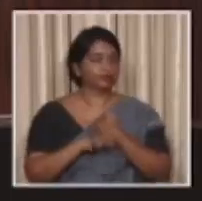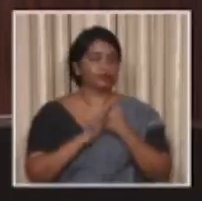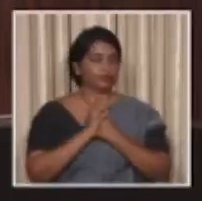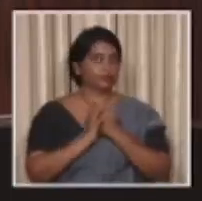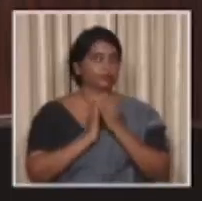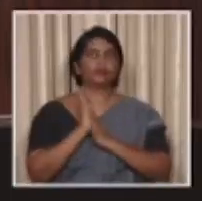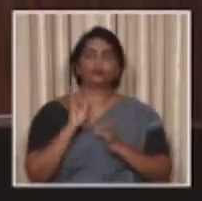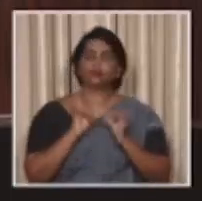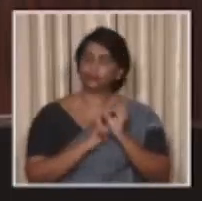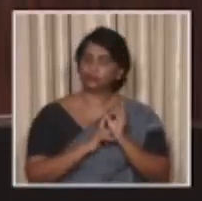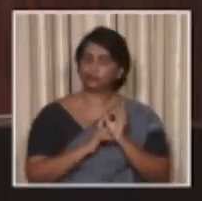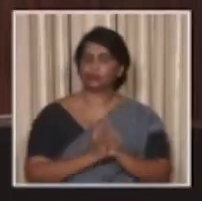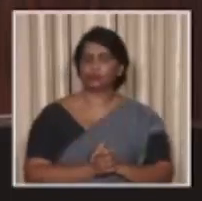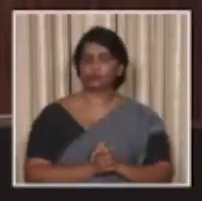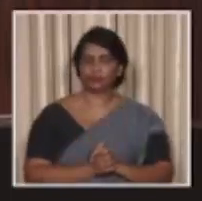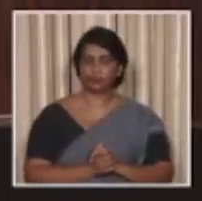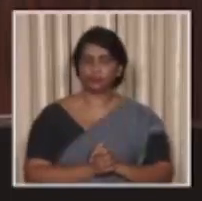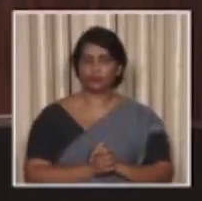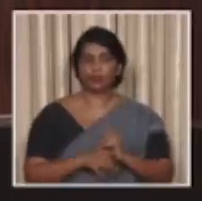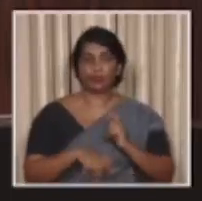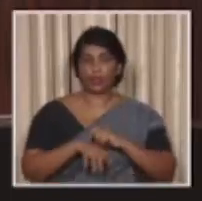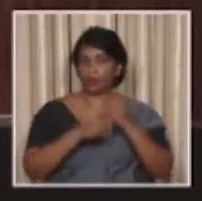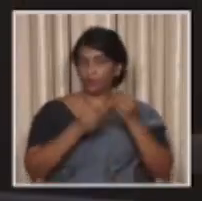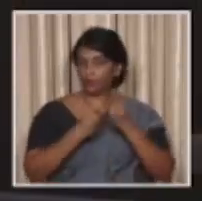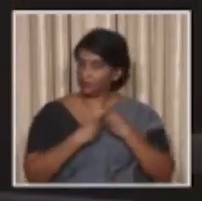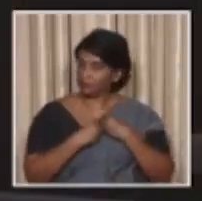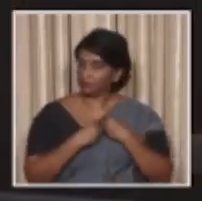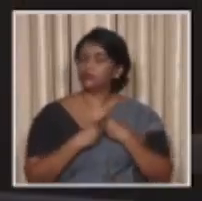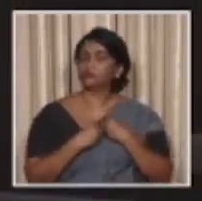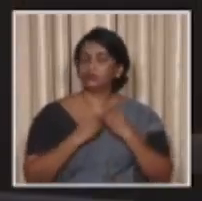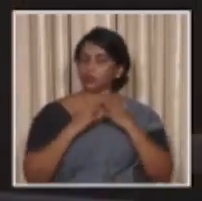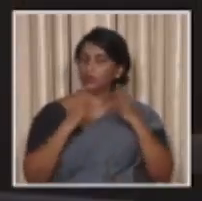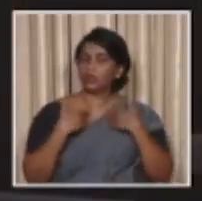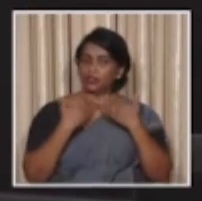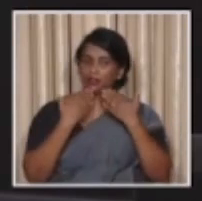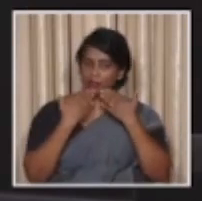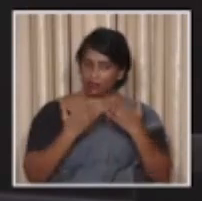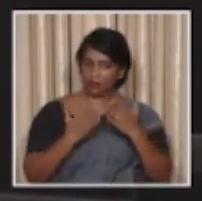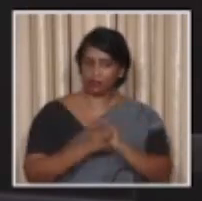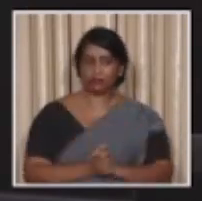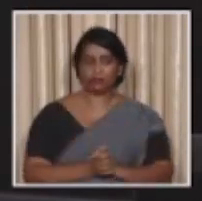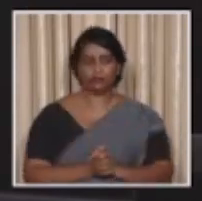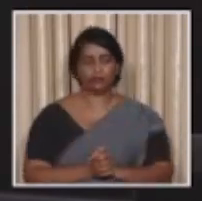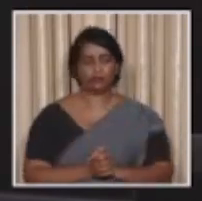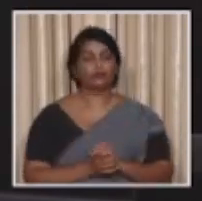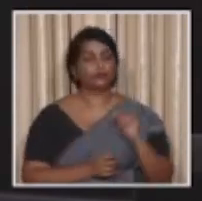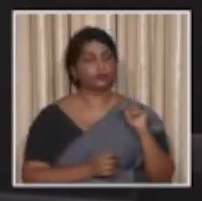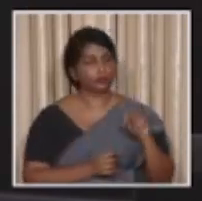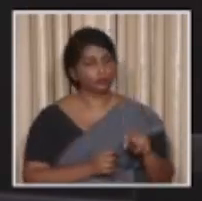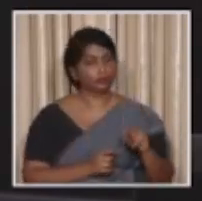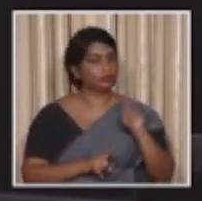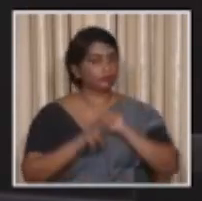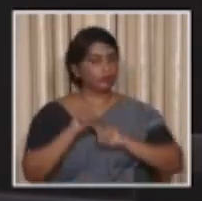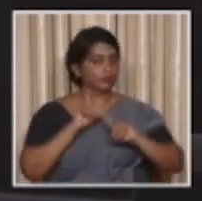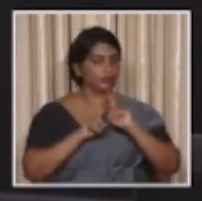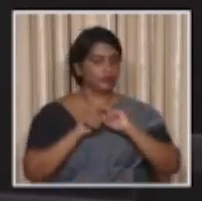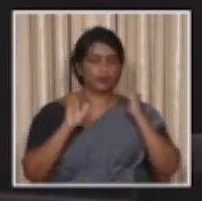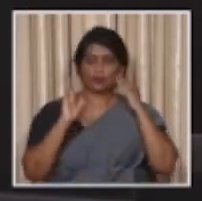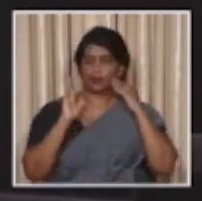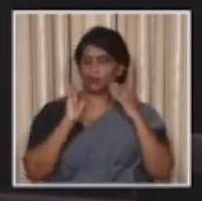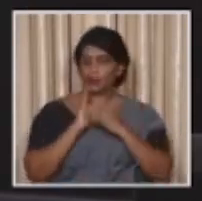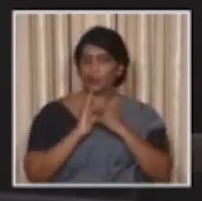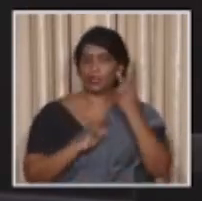ගරු මන්ත්‍රීතුමනි, අවස්ථාව ලබාදීම පිළිබඳව ස්තුතිවන්ත වෙනවා. අද සාකච්ඡාවට භාජනය